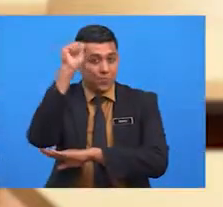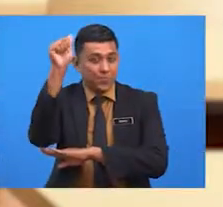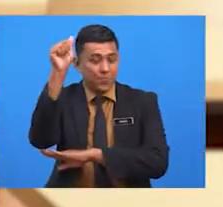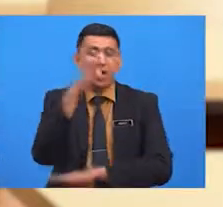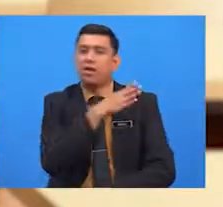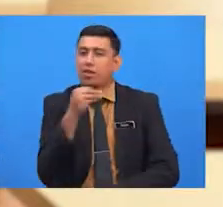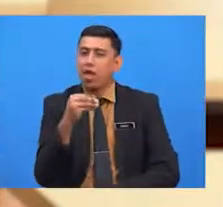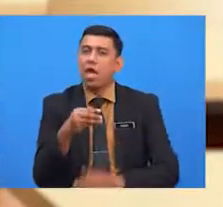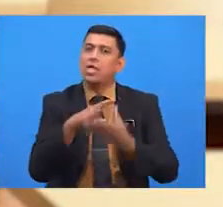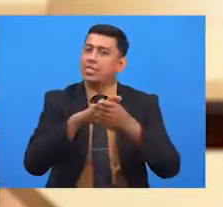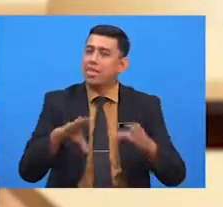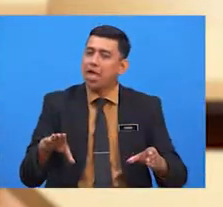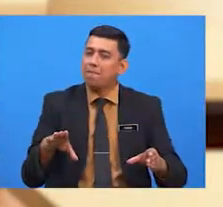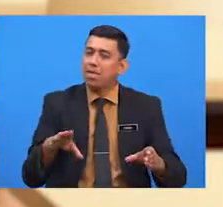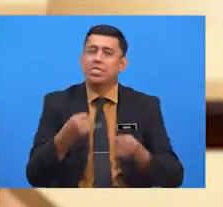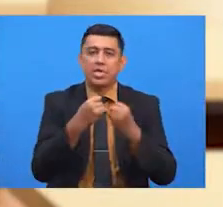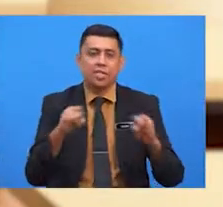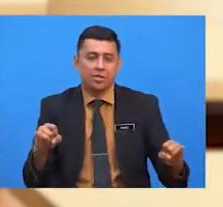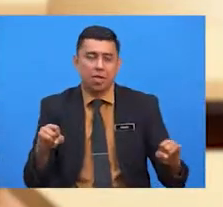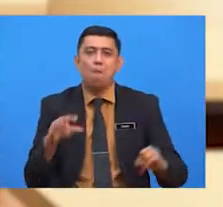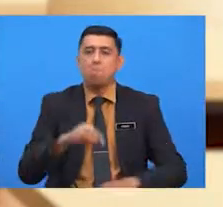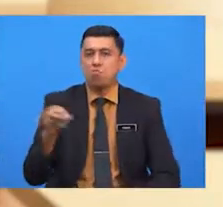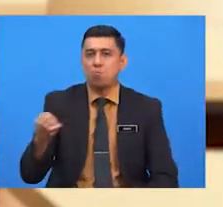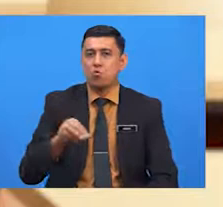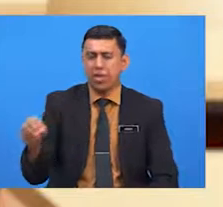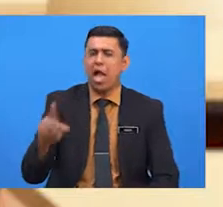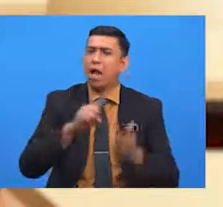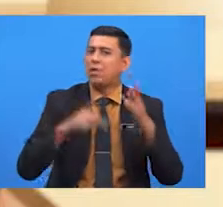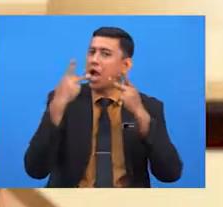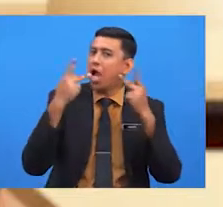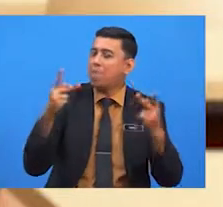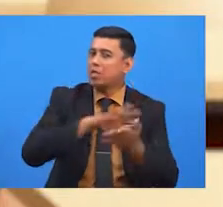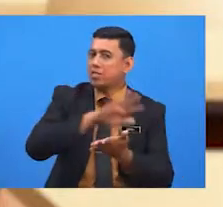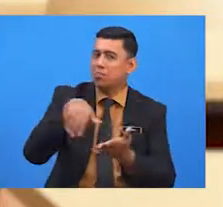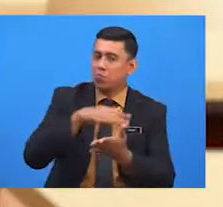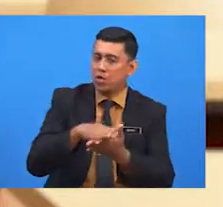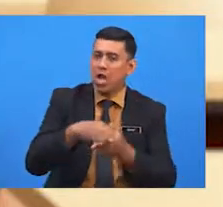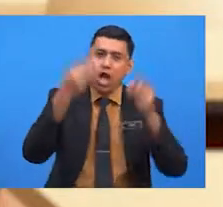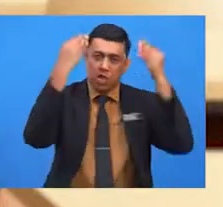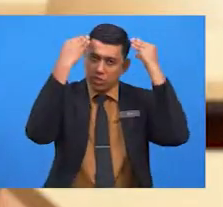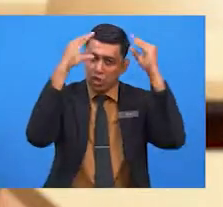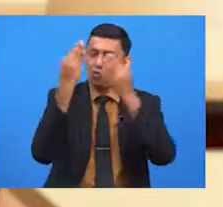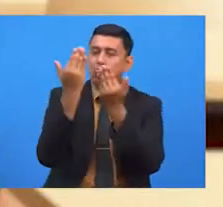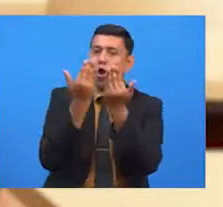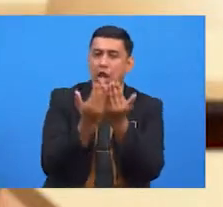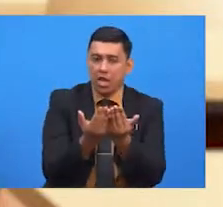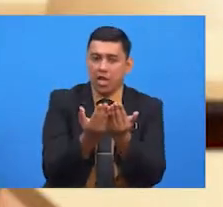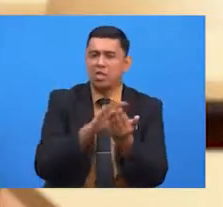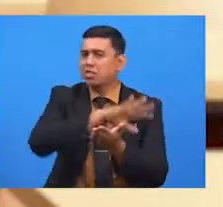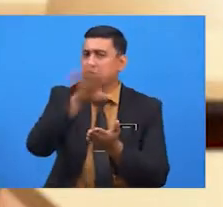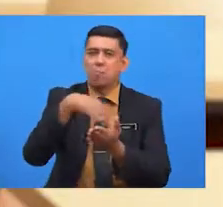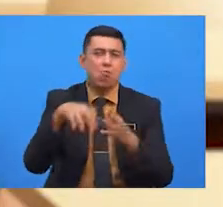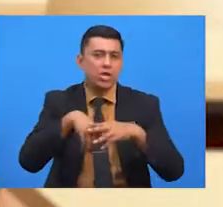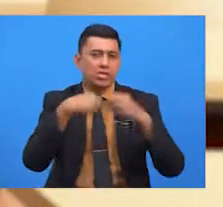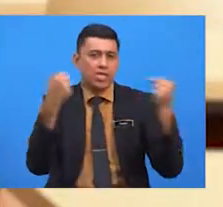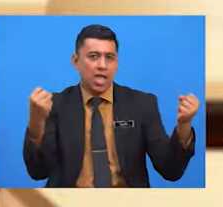Assalamualaikum dan salam sejahtera murid-murid. Apa khabar semua? Cikgu doakan semua berada dalam keadaan